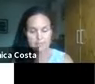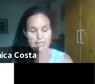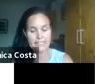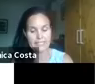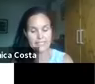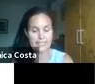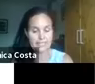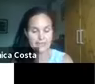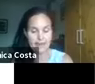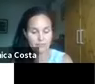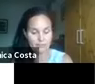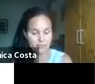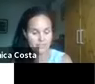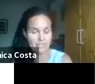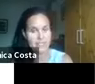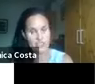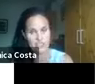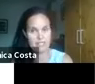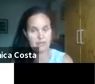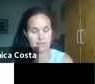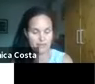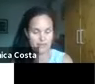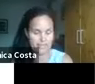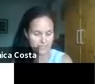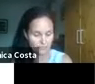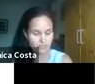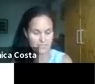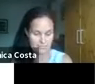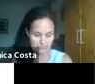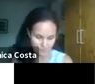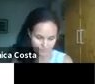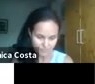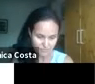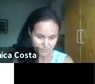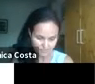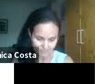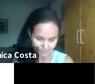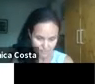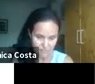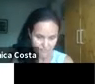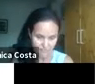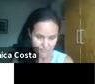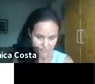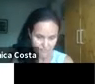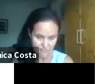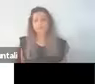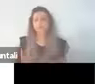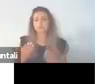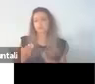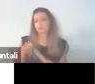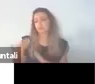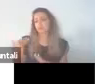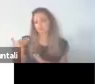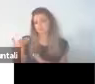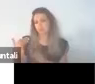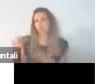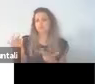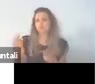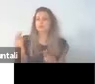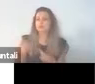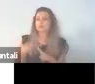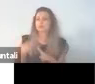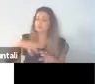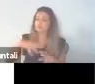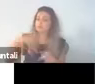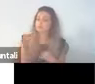and participate in the advocacy in general in these countries. Πρόσφατα, λοιπόν, μετά και τις σημαντικές νίκες στην Ελλάδα